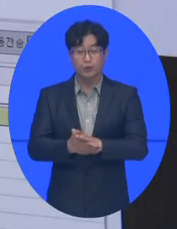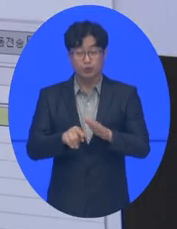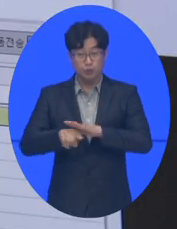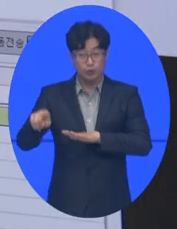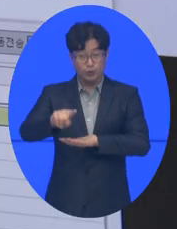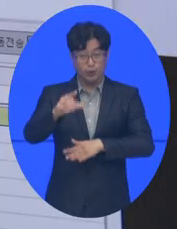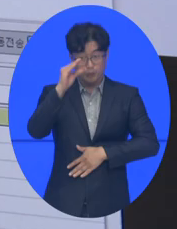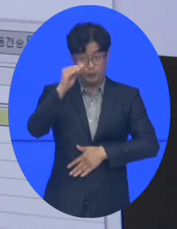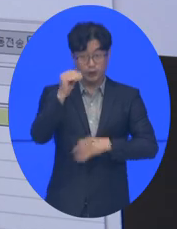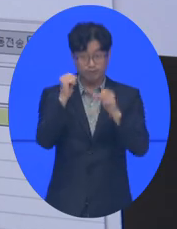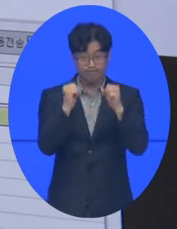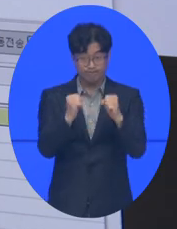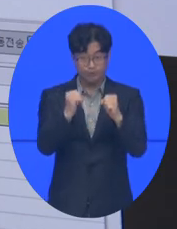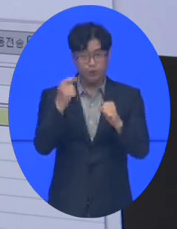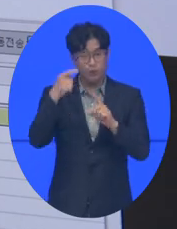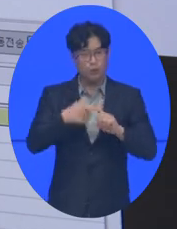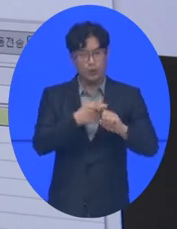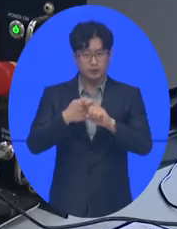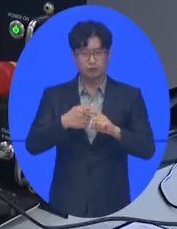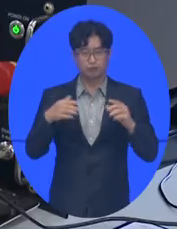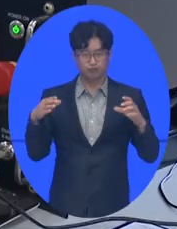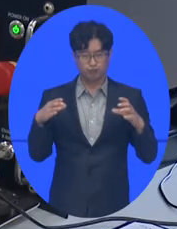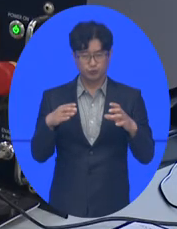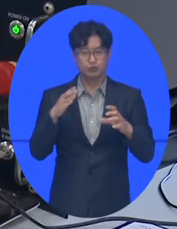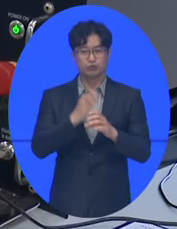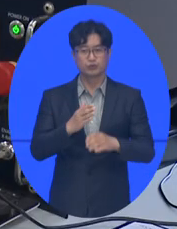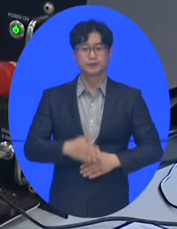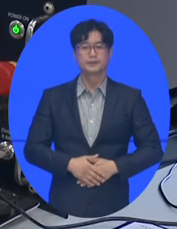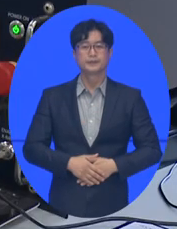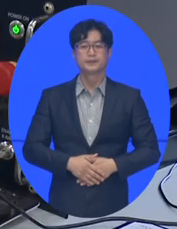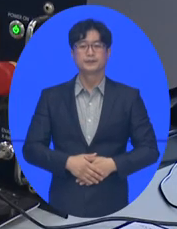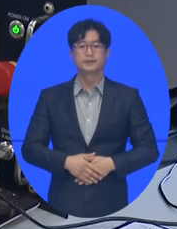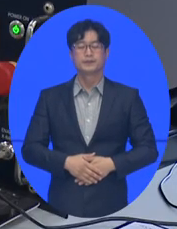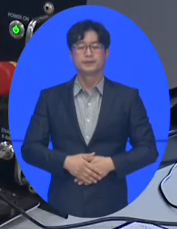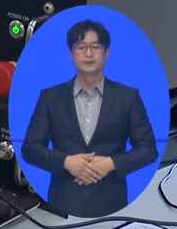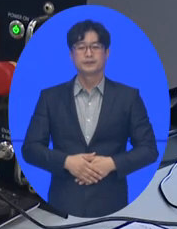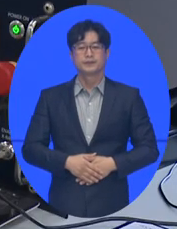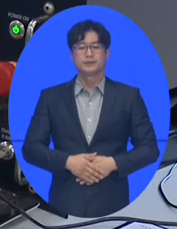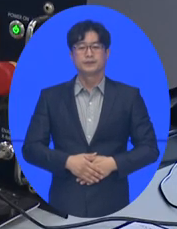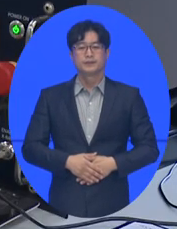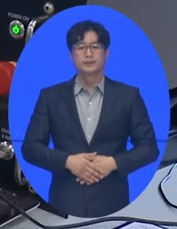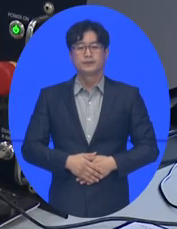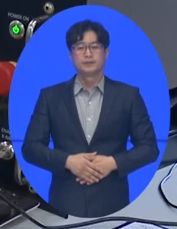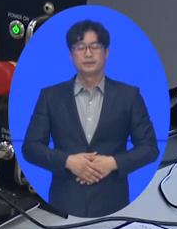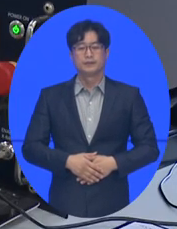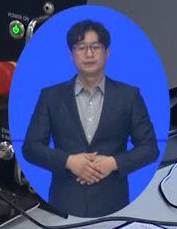모델로 자리 잡을 수 있을지 관심이 모아집니다. 경기CTV 최창순입니다.